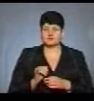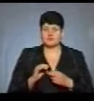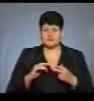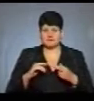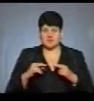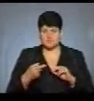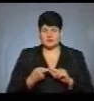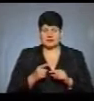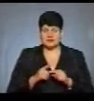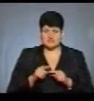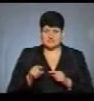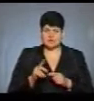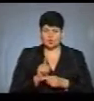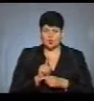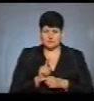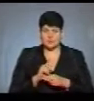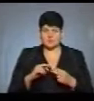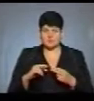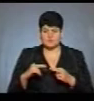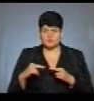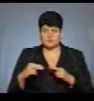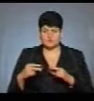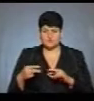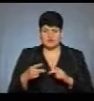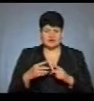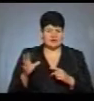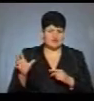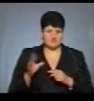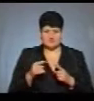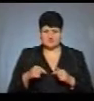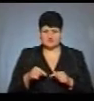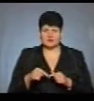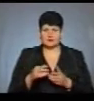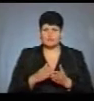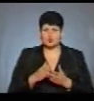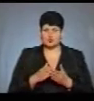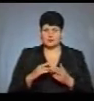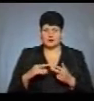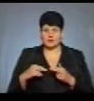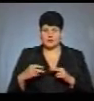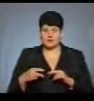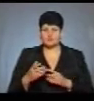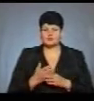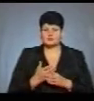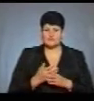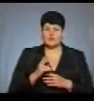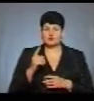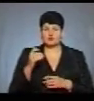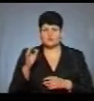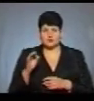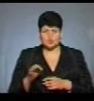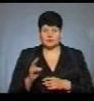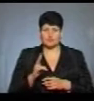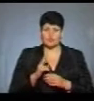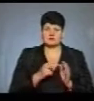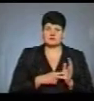перетворює це норми на всі види житлово-комунальних послуг, перераховує субсидії, в кого 100% субсидій, в